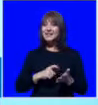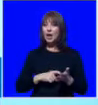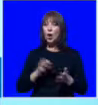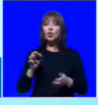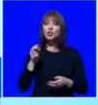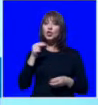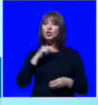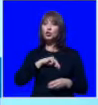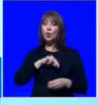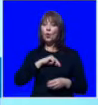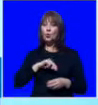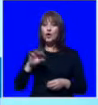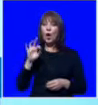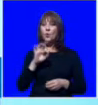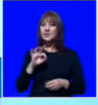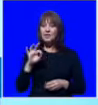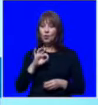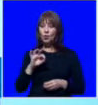трябва да бъде